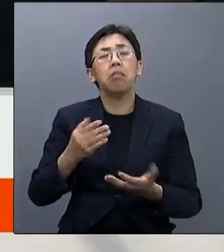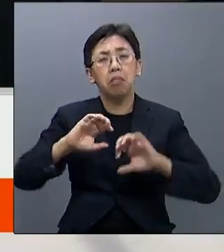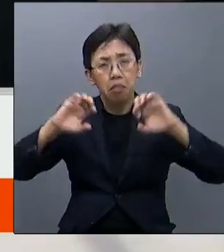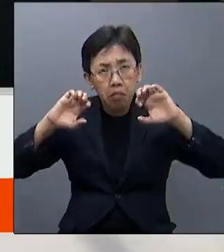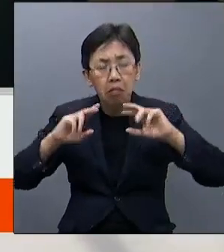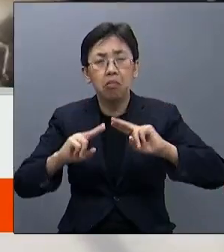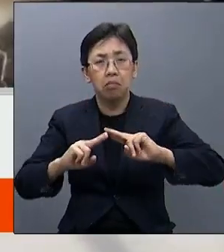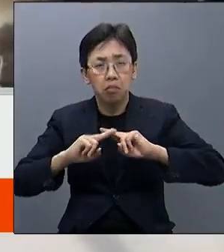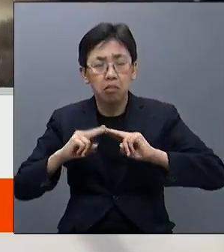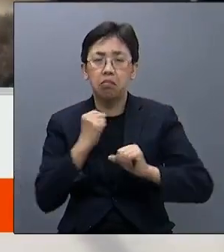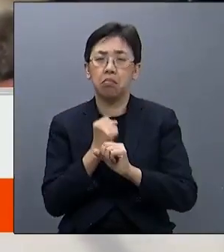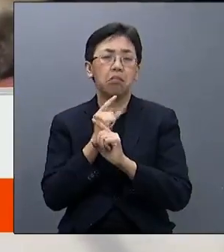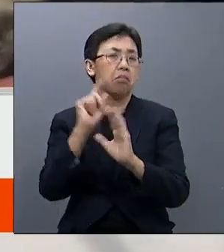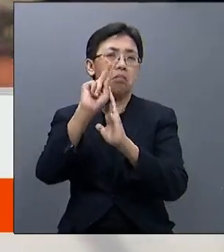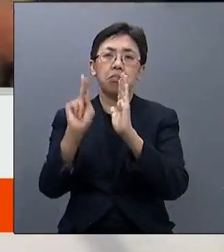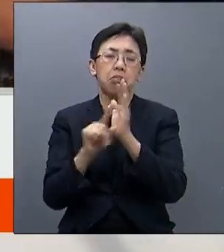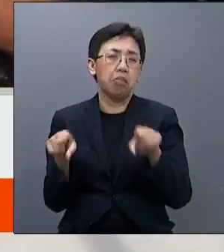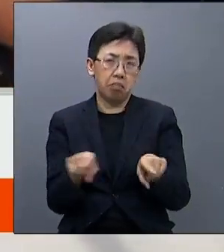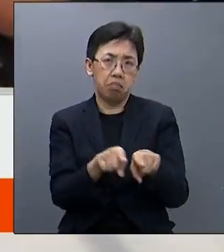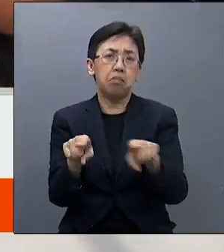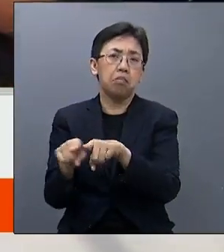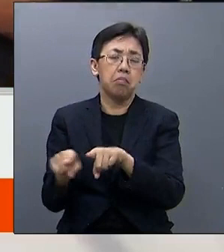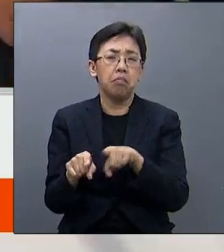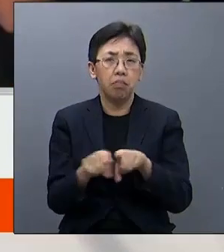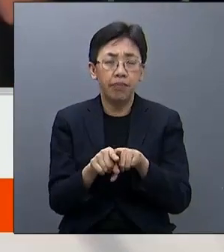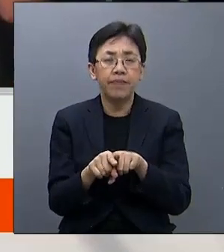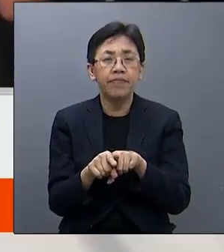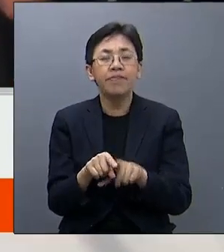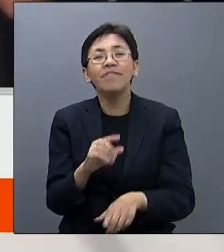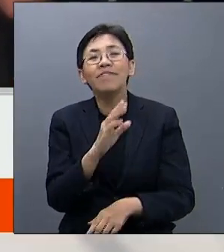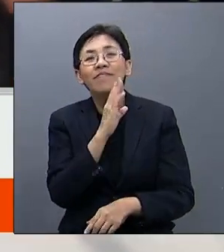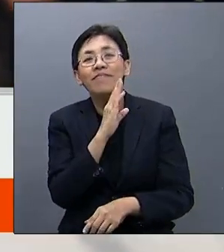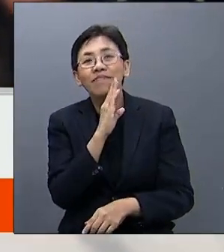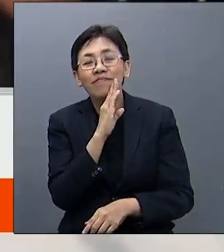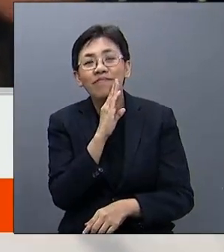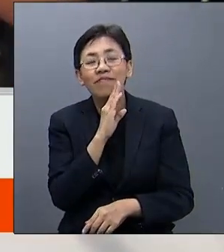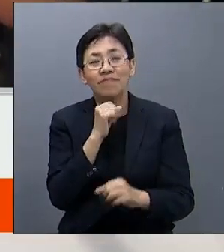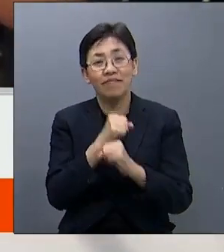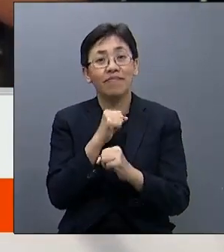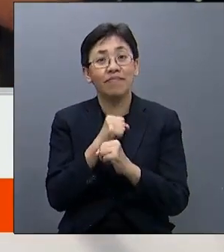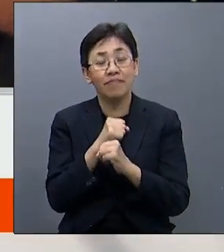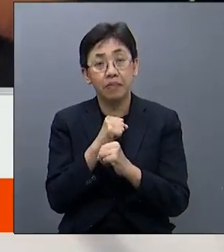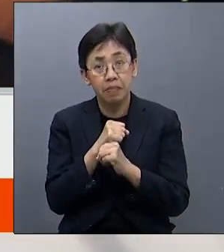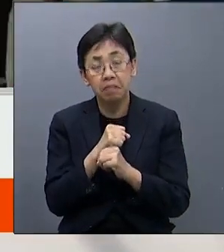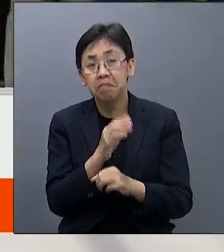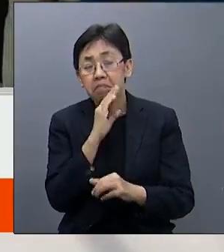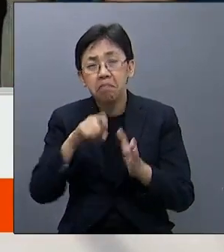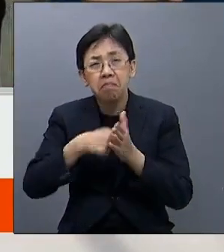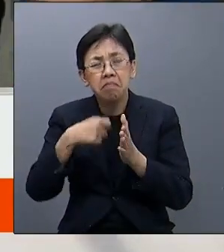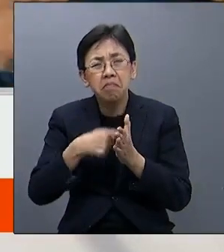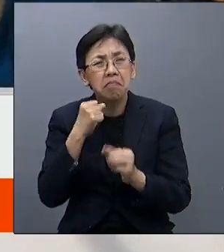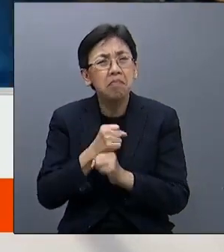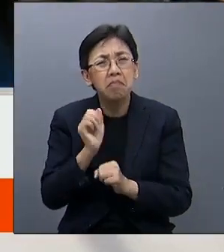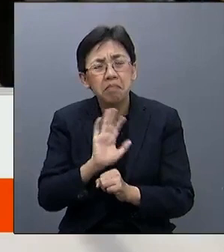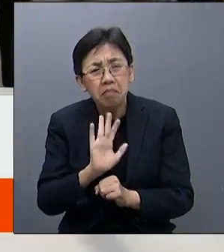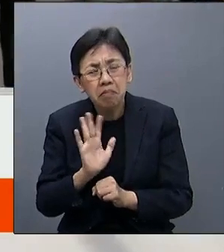นอะไรต้องทำหมดเลยนะครับเพราะฉะนั้นเนี่ยมันจะเป็นในส่วนที่ขั้นตอนที่ว่าคุณต้องทำนะแล้วถ้ามีเหตุนะฮะแล้ว